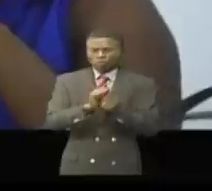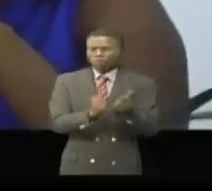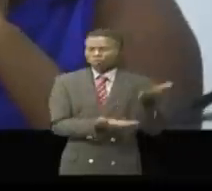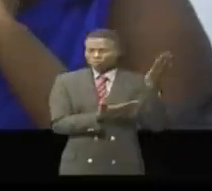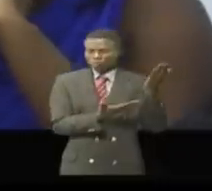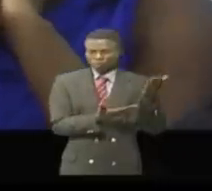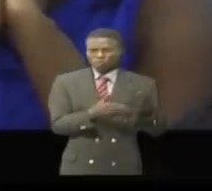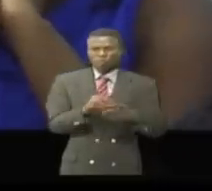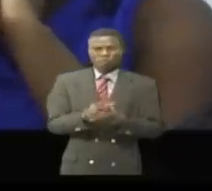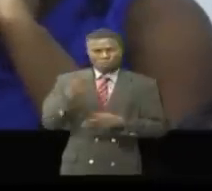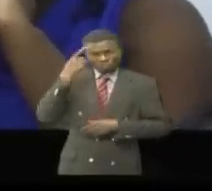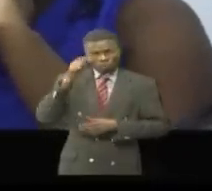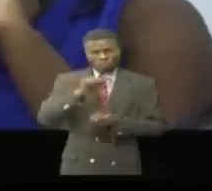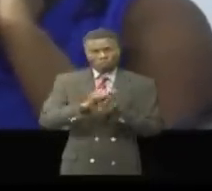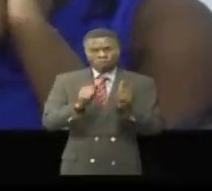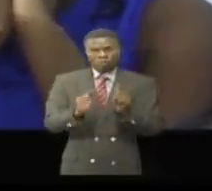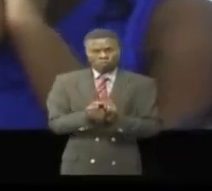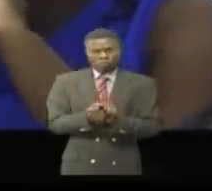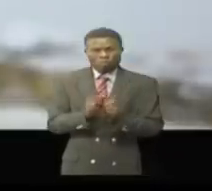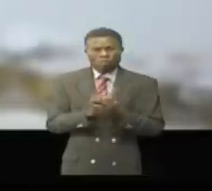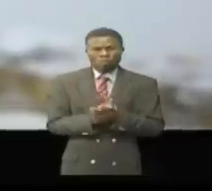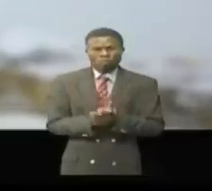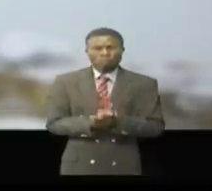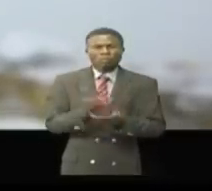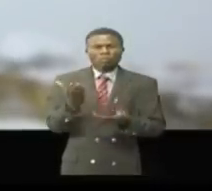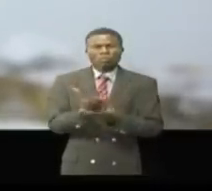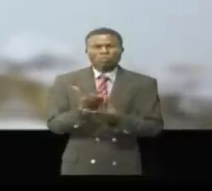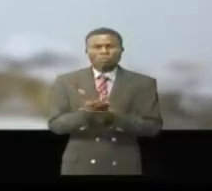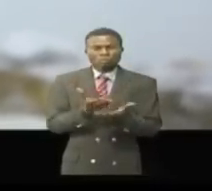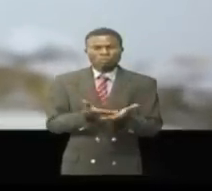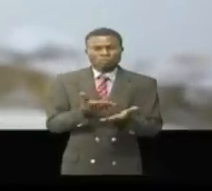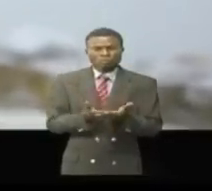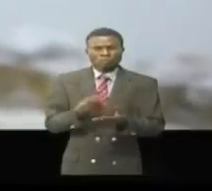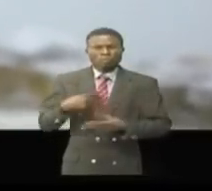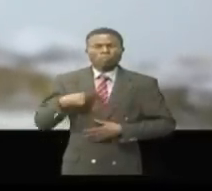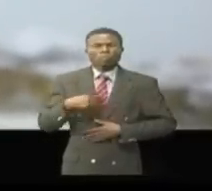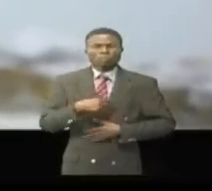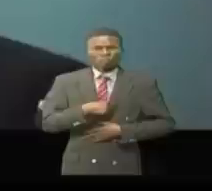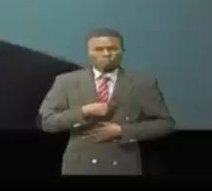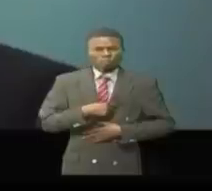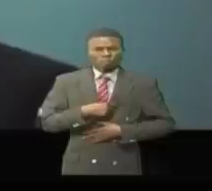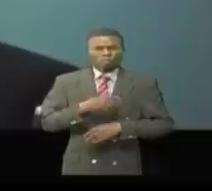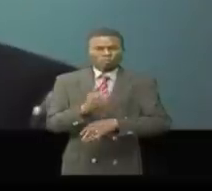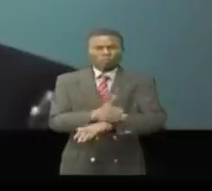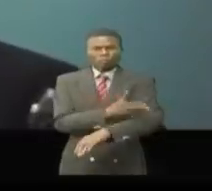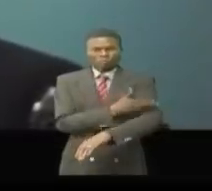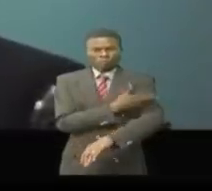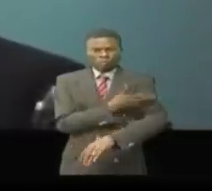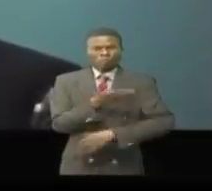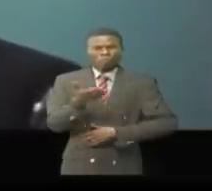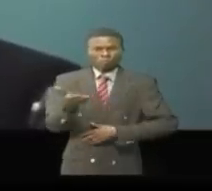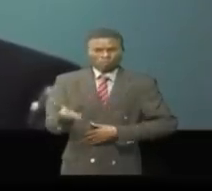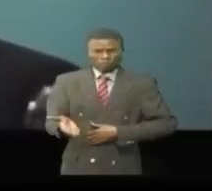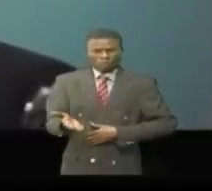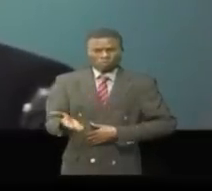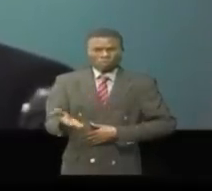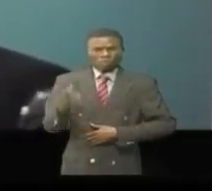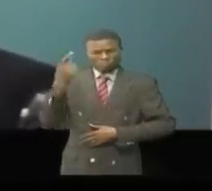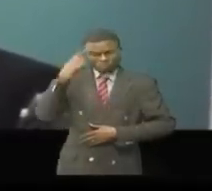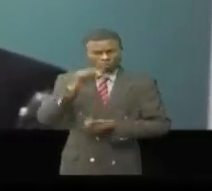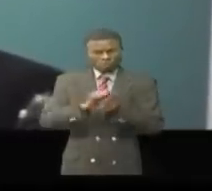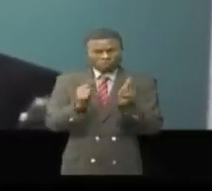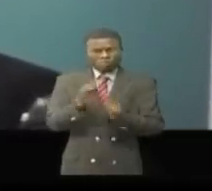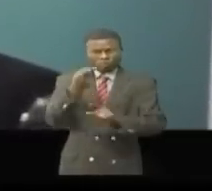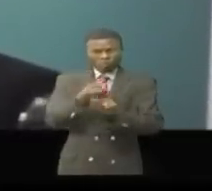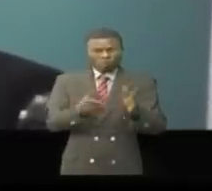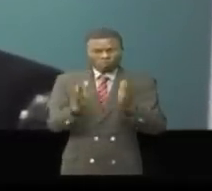janvier. Pour ce qui est des laboratoires, nous avons déjà des avancées sur la réhabilitation de laboratoire de Bounia et